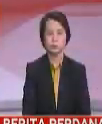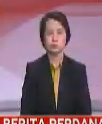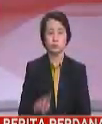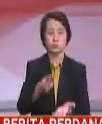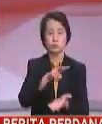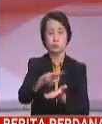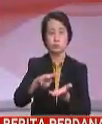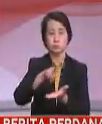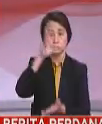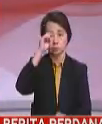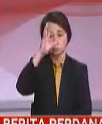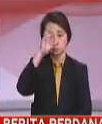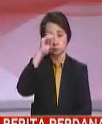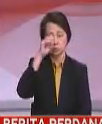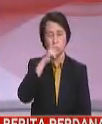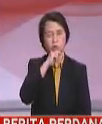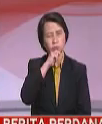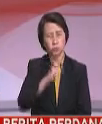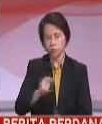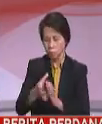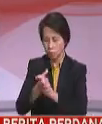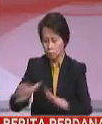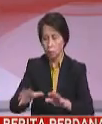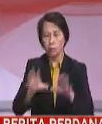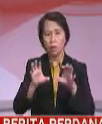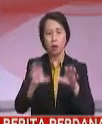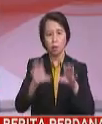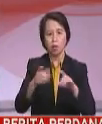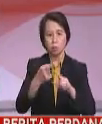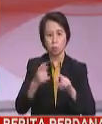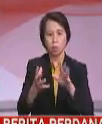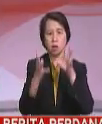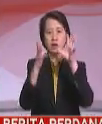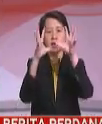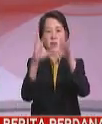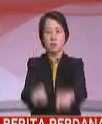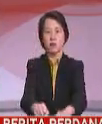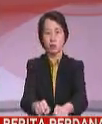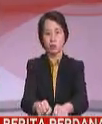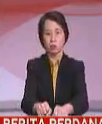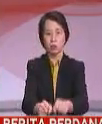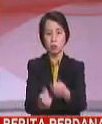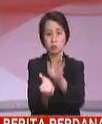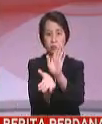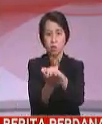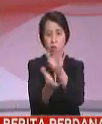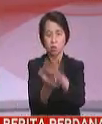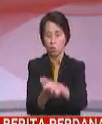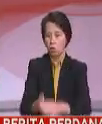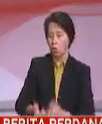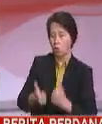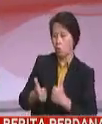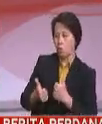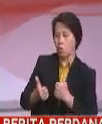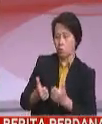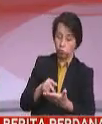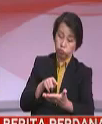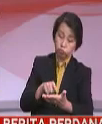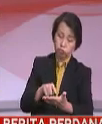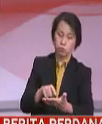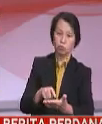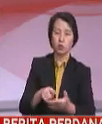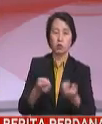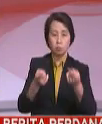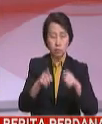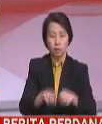Video seorang lelaki warga emas menyelamatkan anjingnya daripada dibaham seekor alligator mengagumkan warga maya. Insiden berlaku